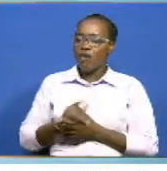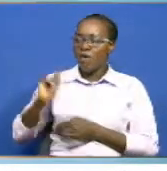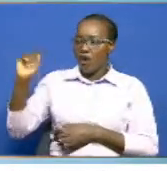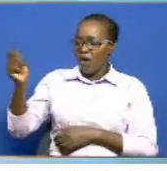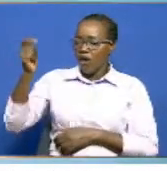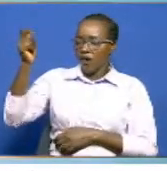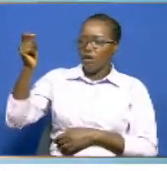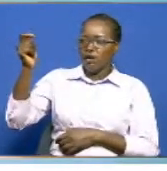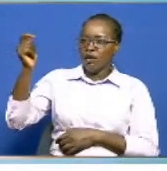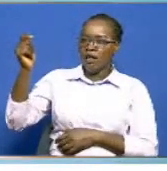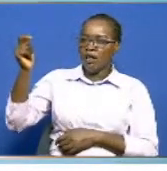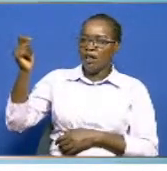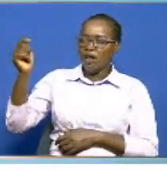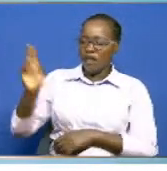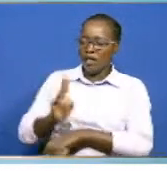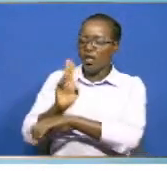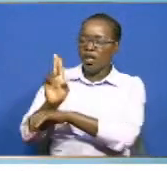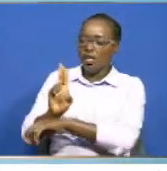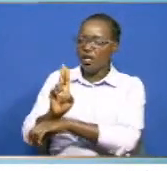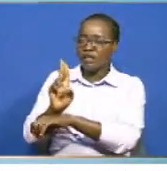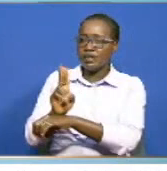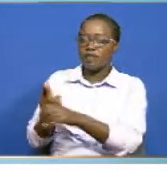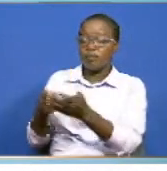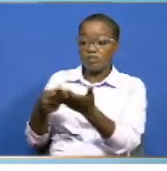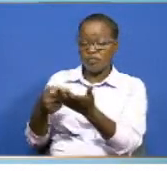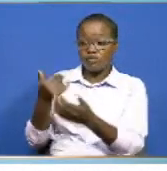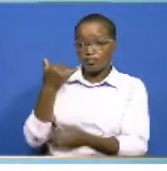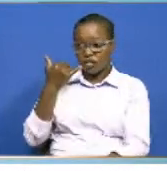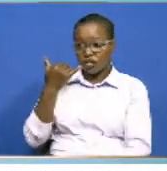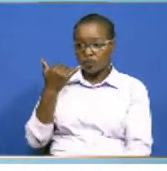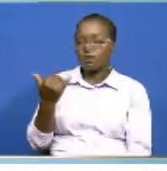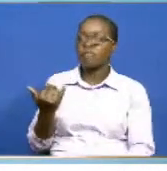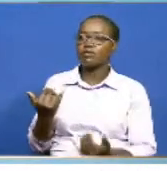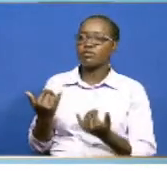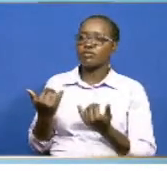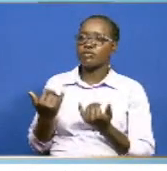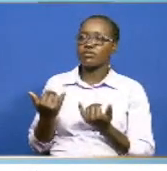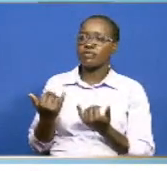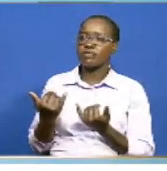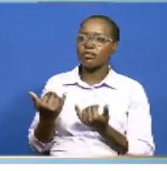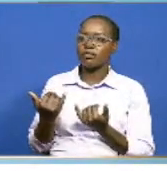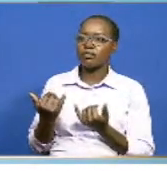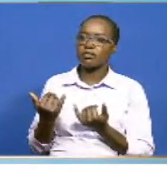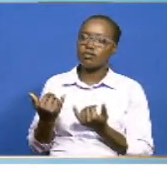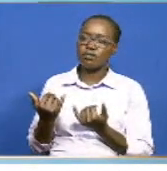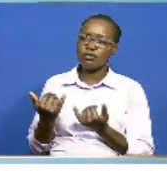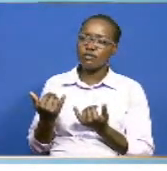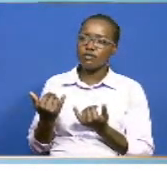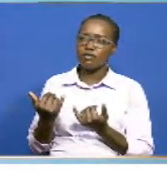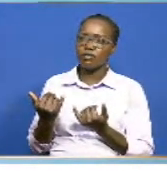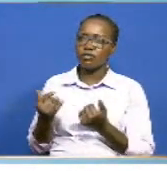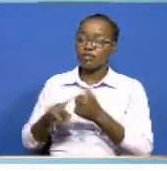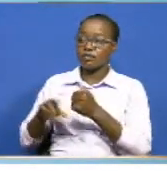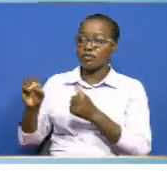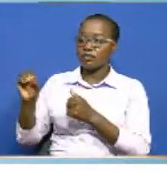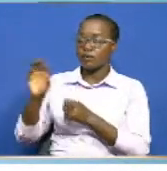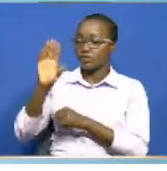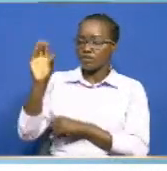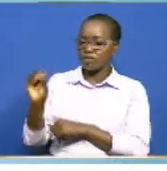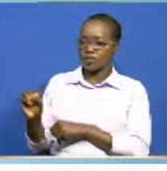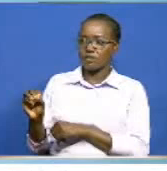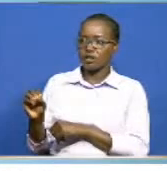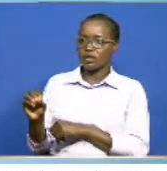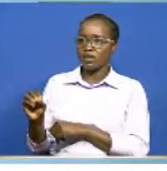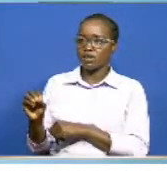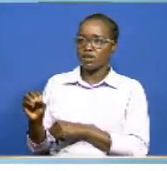Kenya, utumizi wa rununu za kisasa uko katika kama tuseme 60%, yani ndio